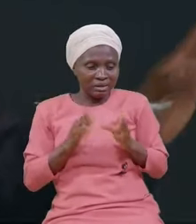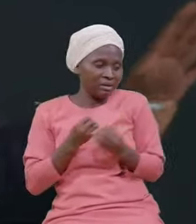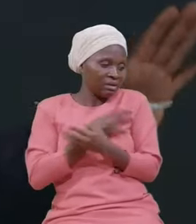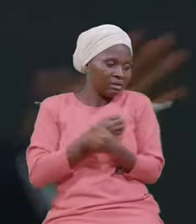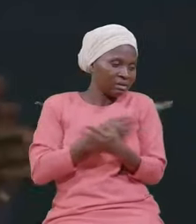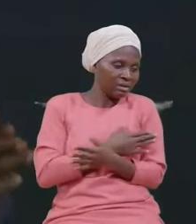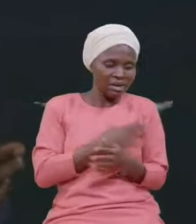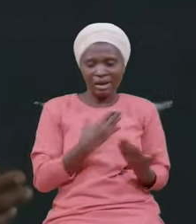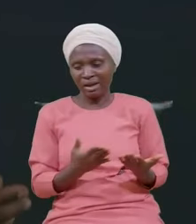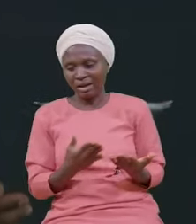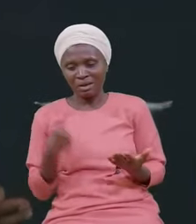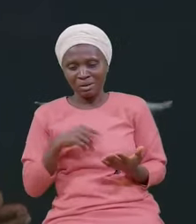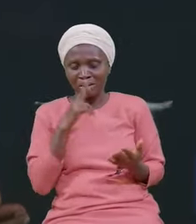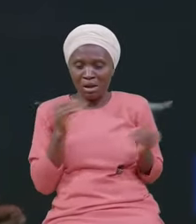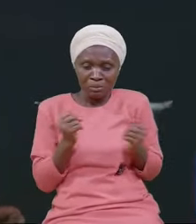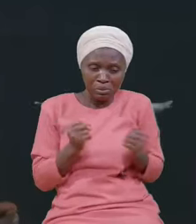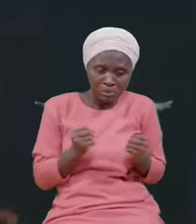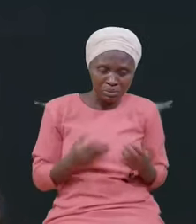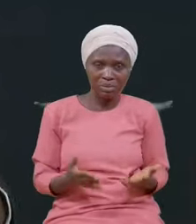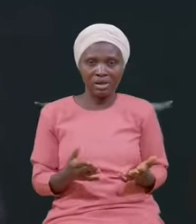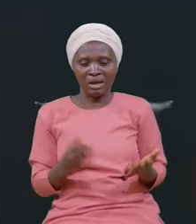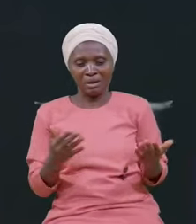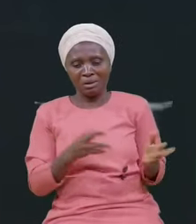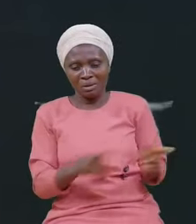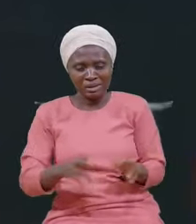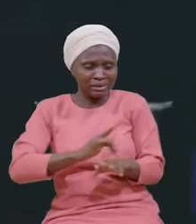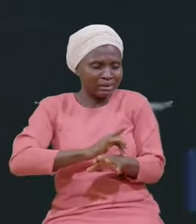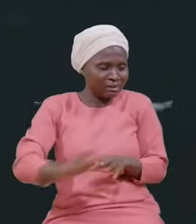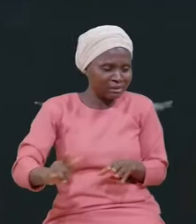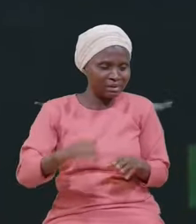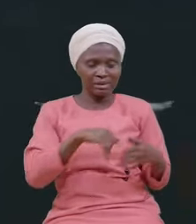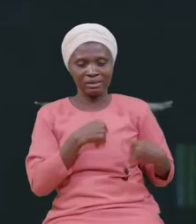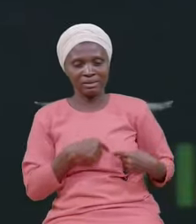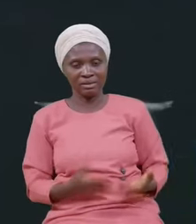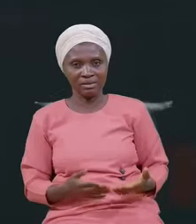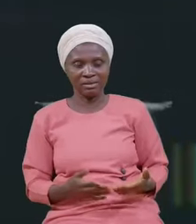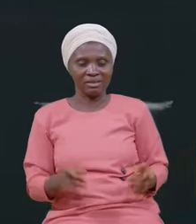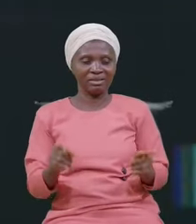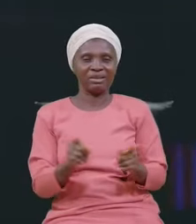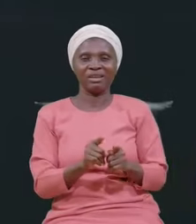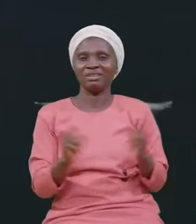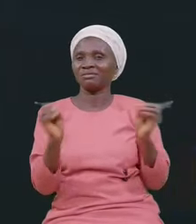oh, nous sommes prêts, nous sommes déjà vidés. C'est comme si